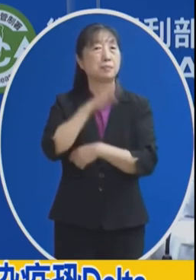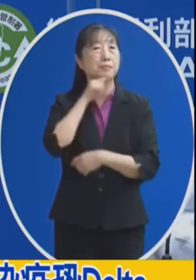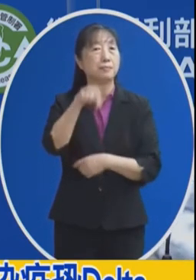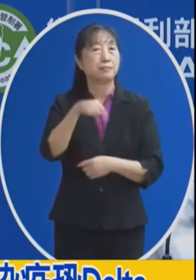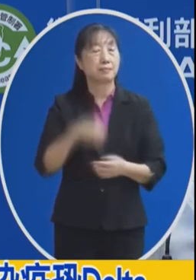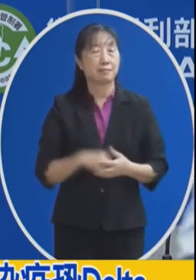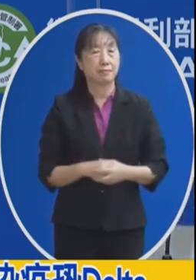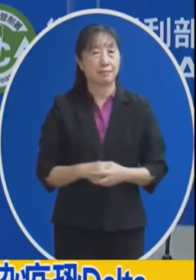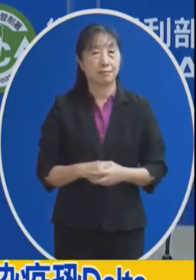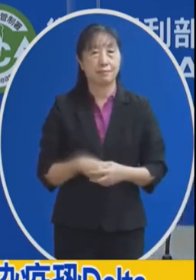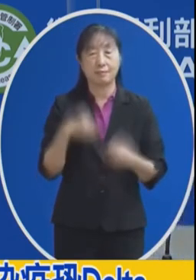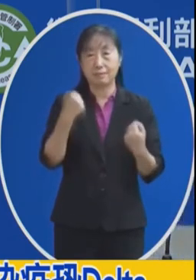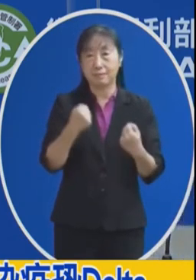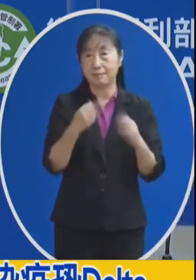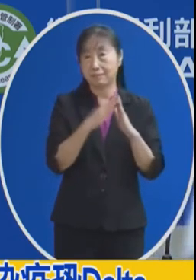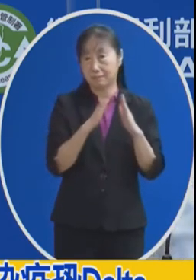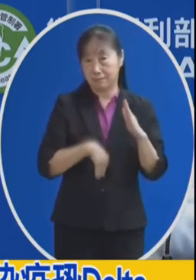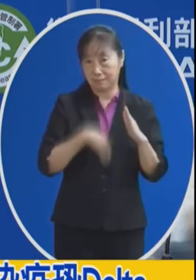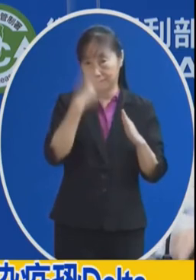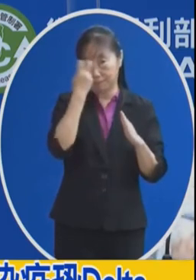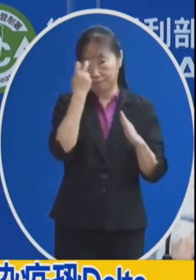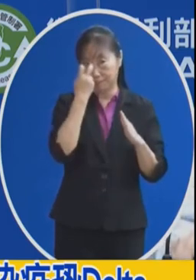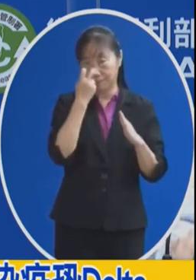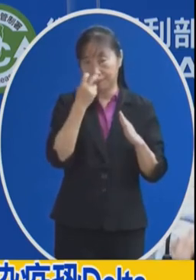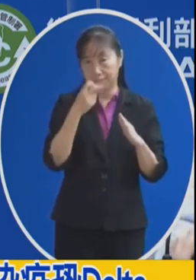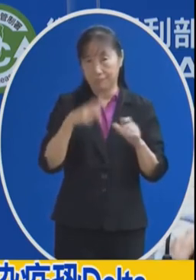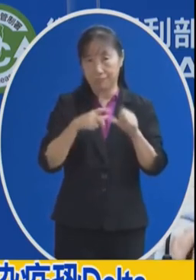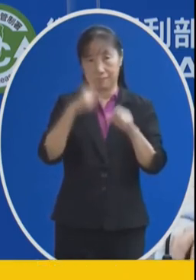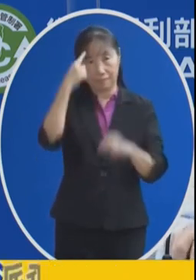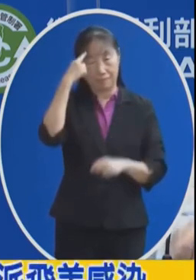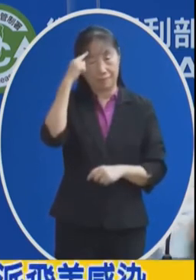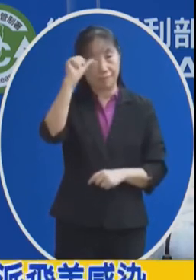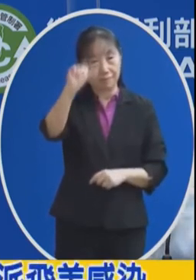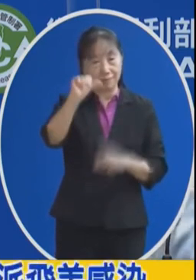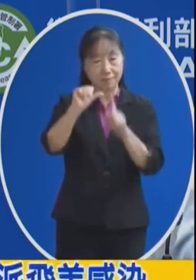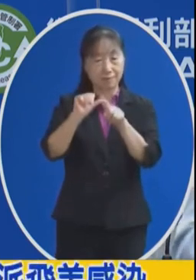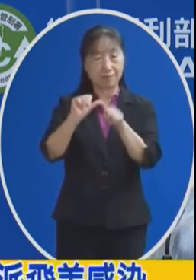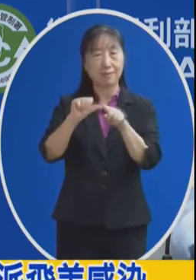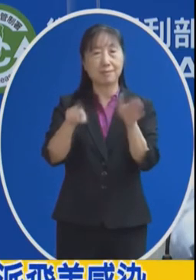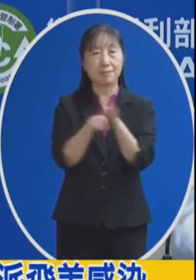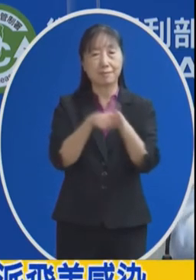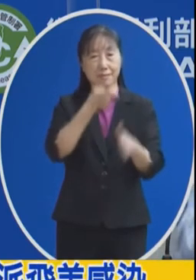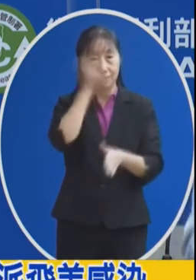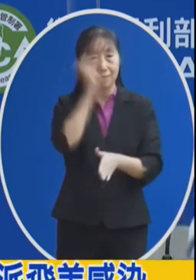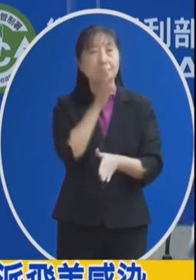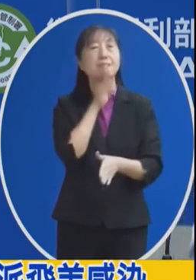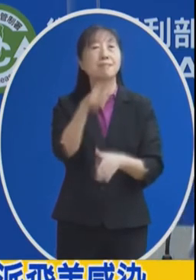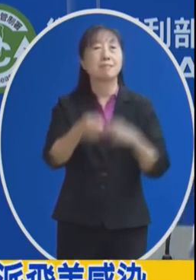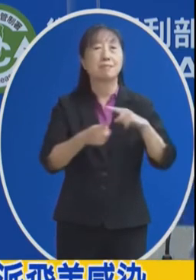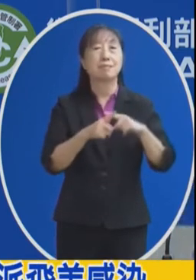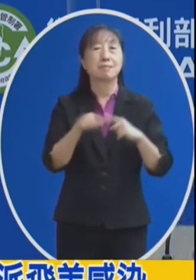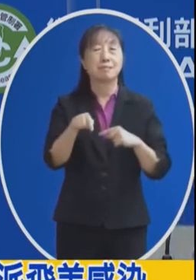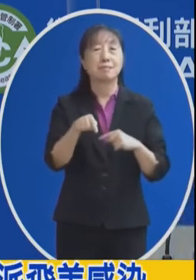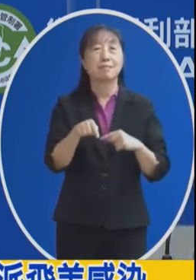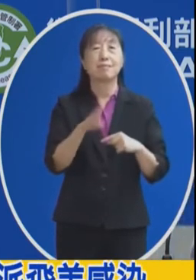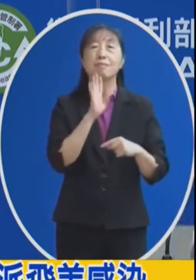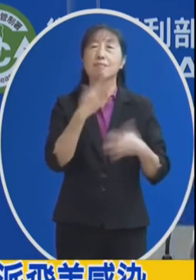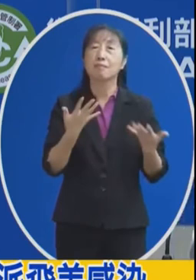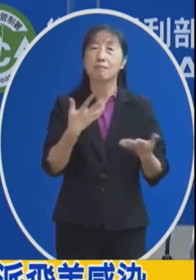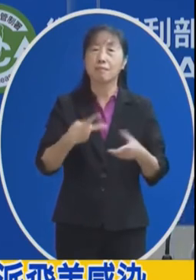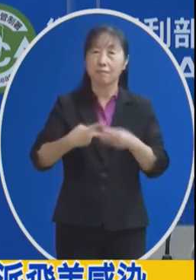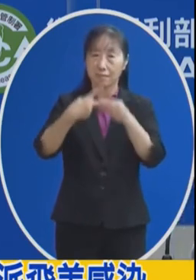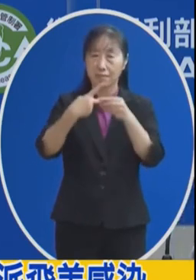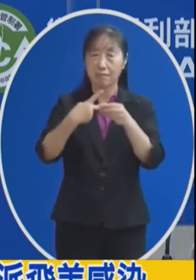那在他在居家检疫第五天被验出来，那其中里面大概在第二次